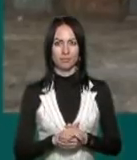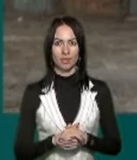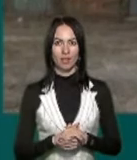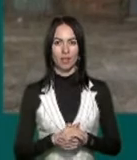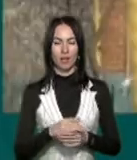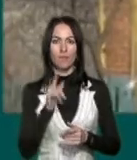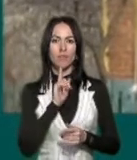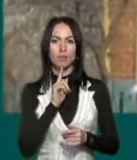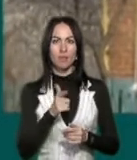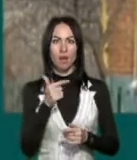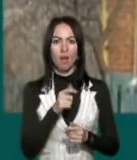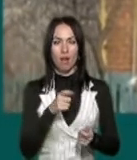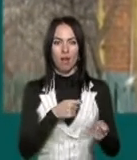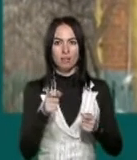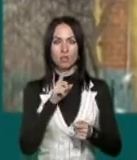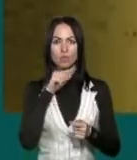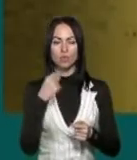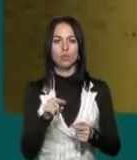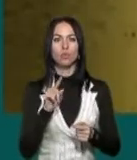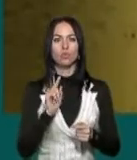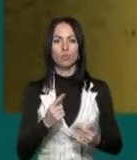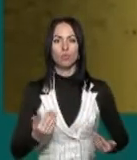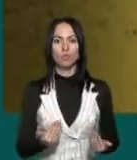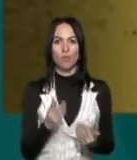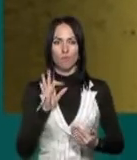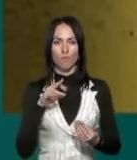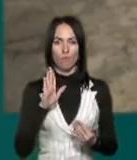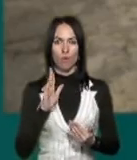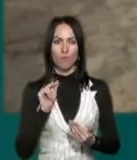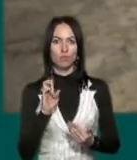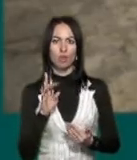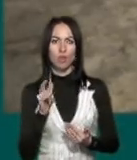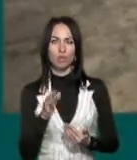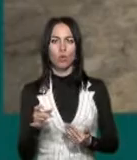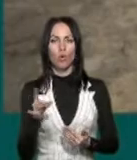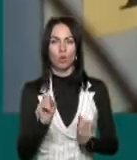Транзит газу з Росії. Чому мешканці Вовчанського району можуть лишитися без тепла?